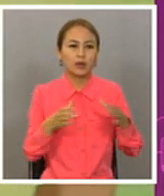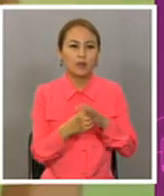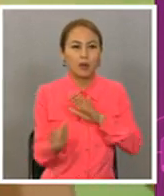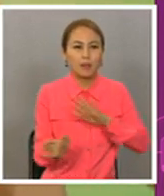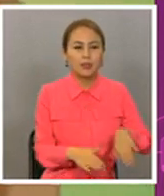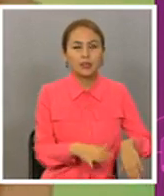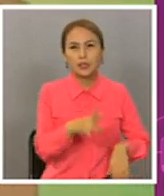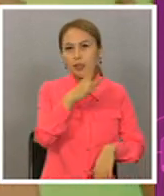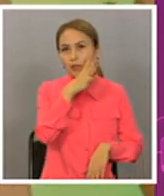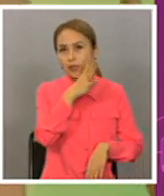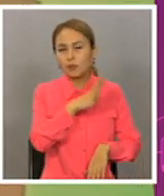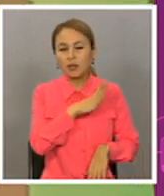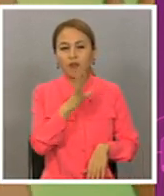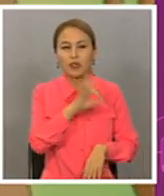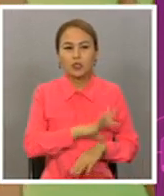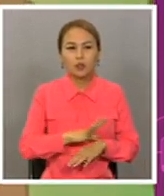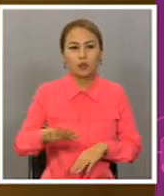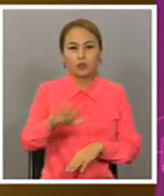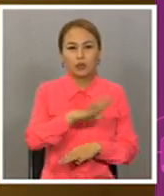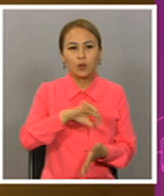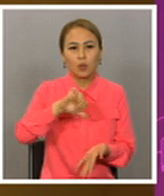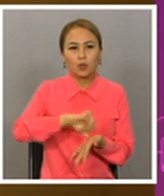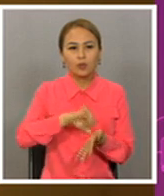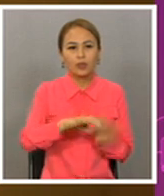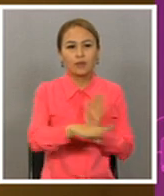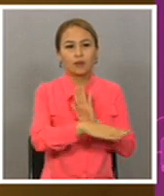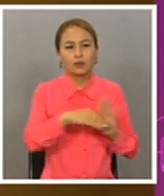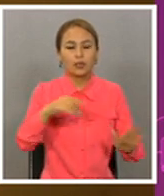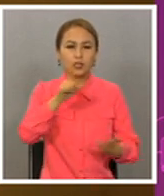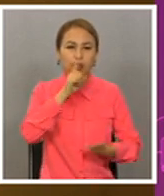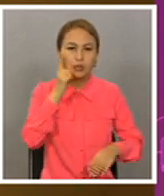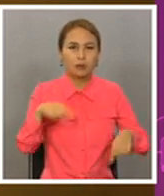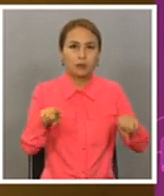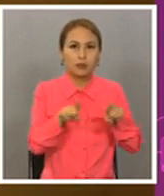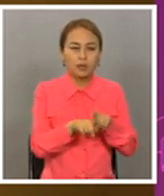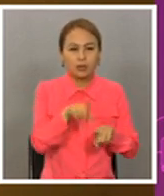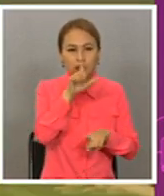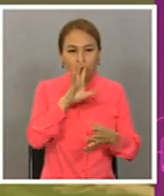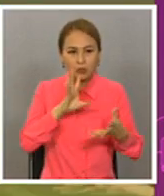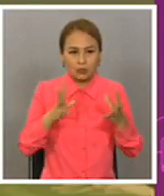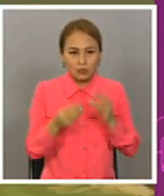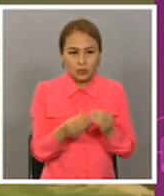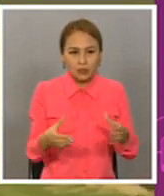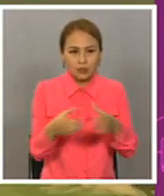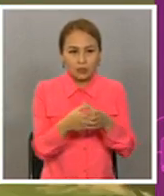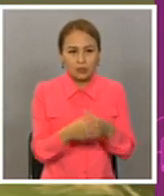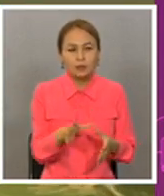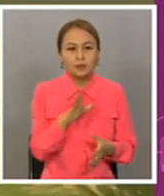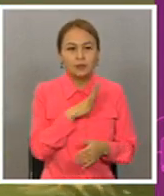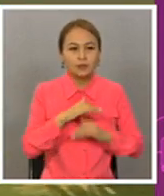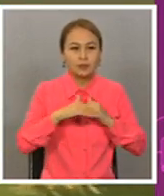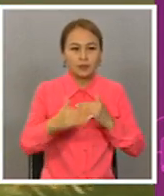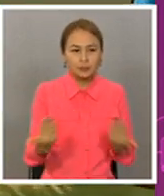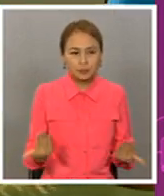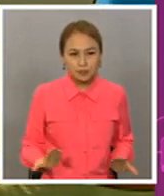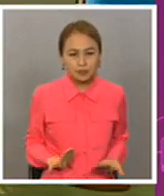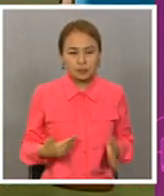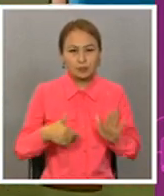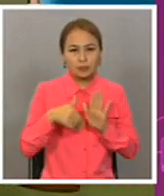кезеңдерінде Шыңғыс елінде болыстыққа сайланады. Ол жаста болса халықтың ауыз біршілігін нығайтып, өлкенің тіршілігін жақсы жолға